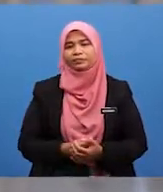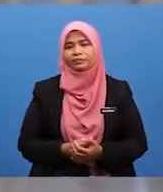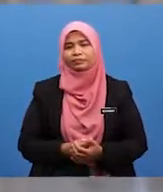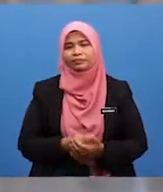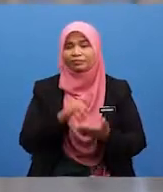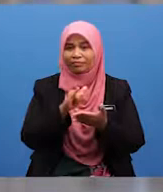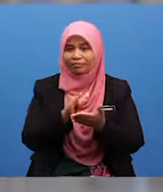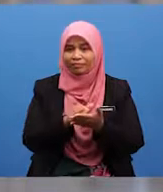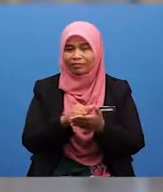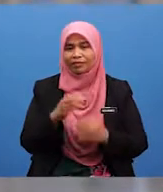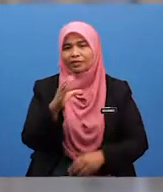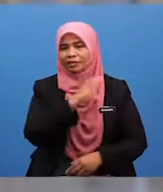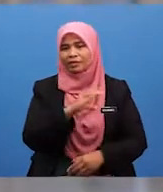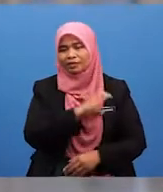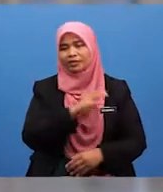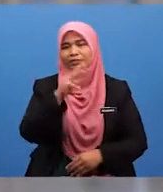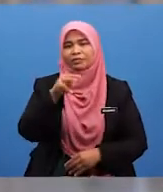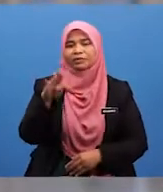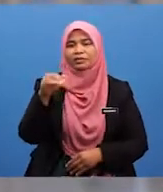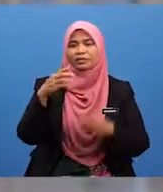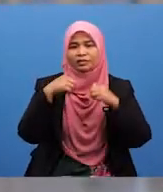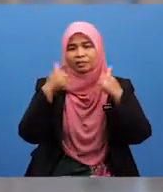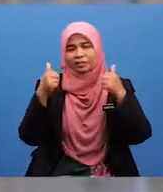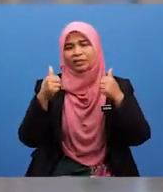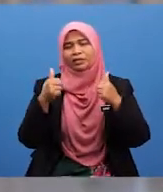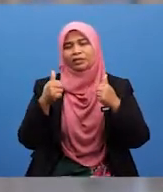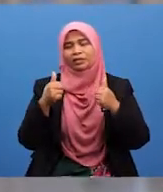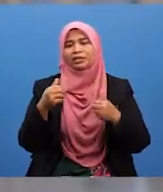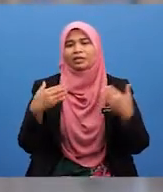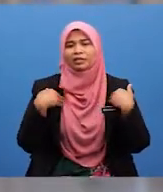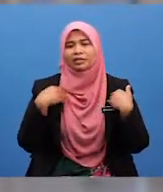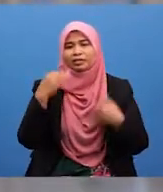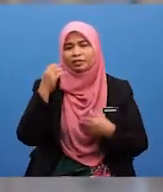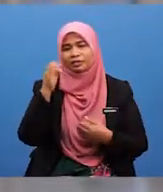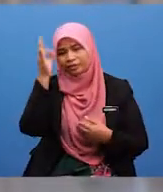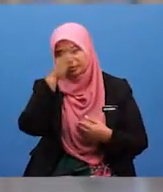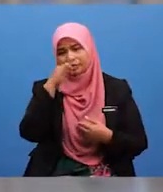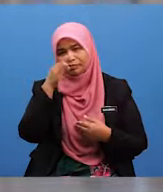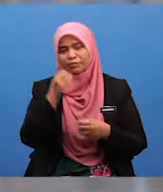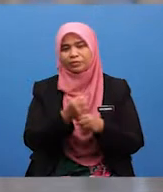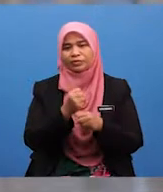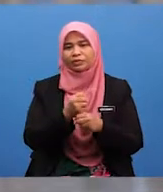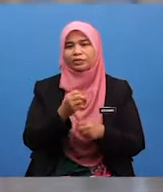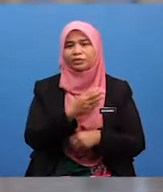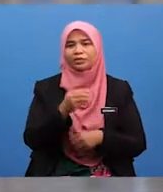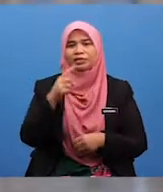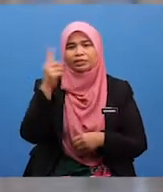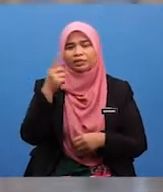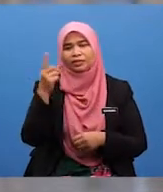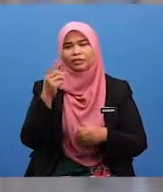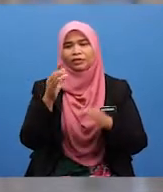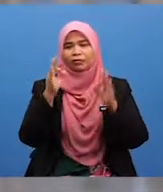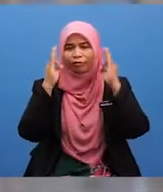murid yang cemerlang, iaitu memiliki sifat kesungguhan dan sentiasa memberi sepenuh